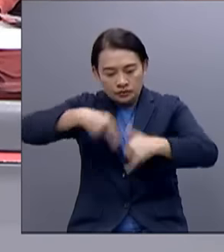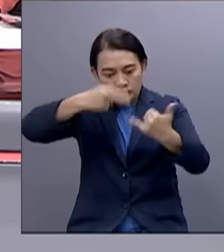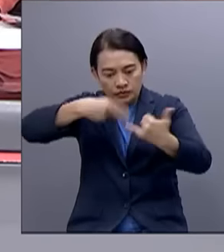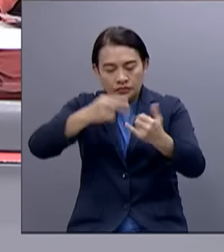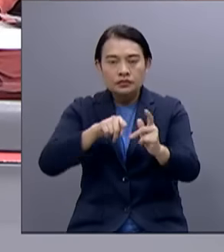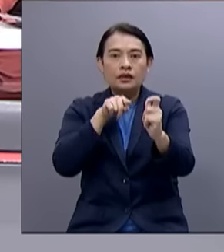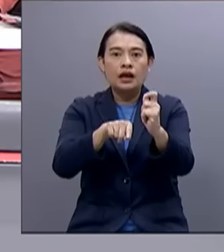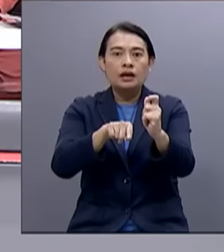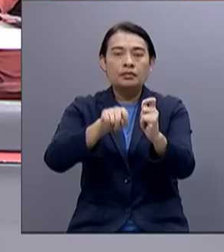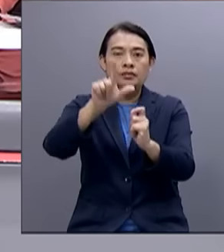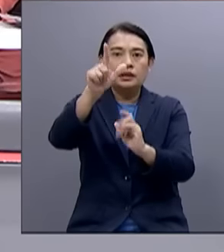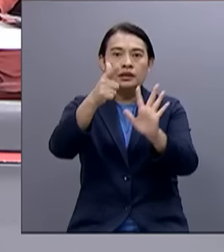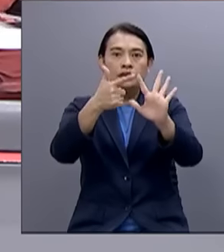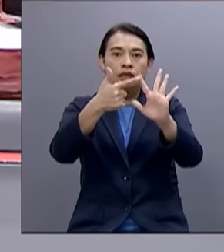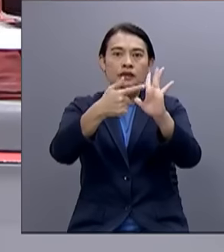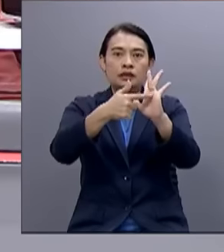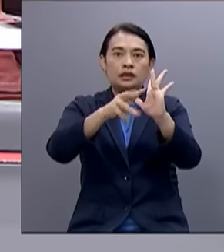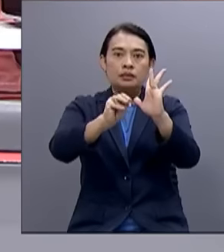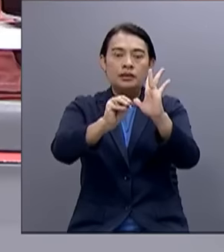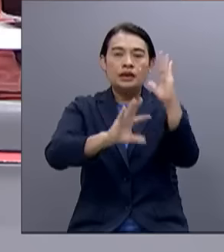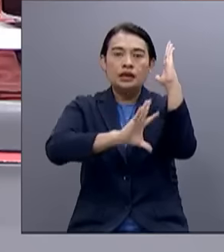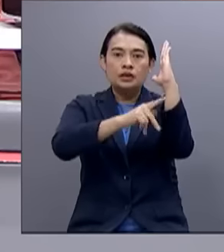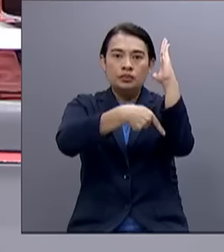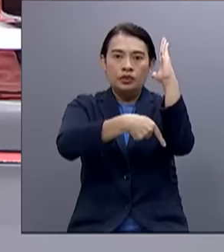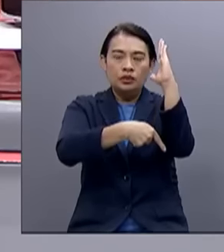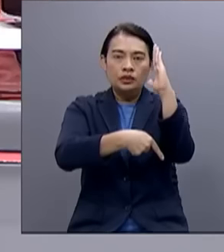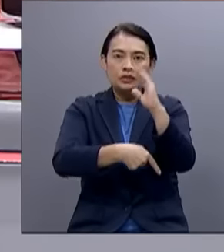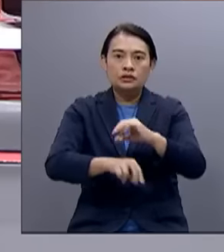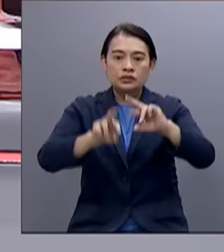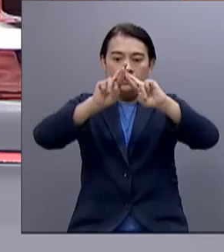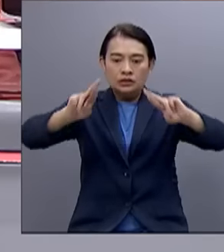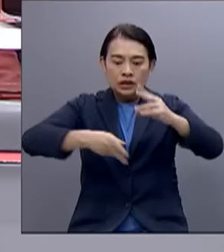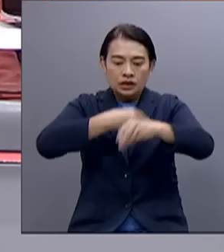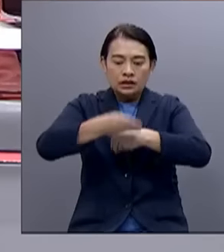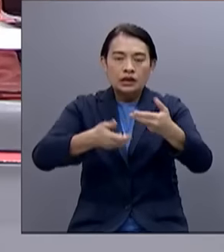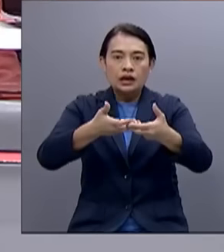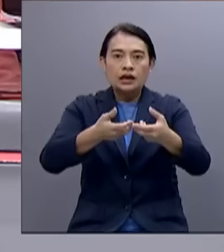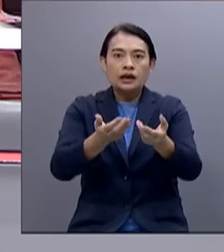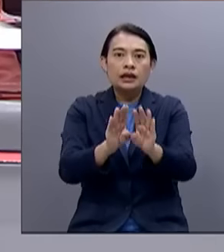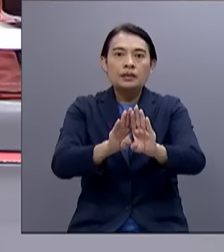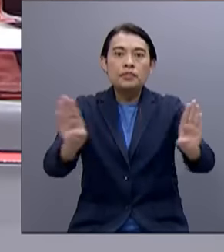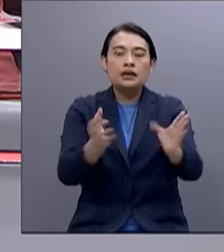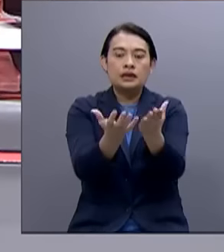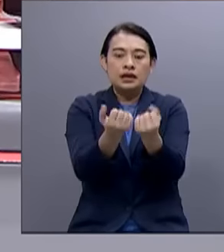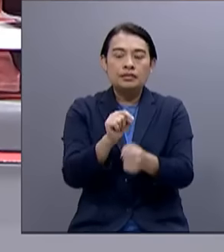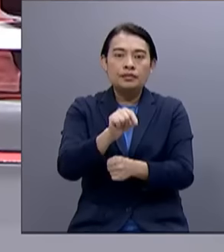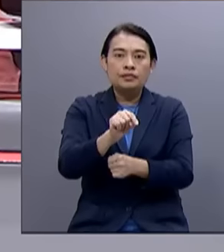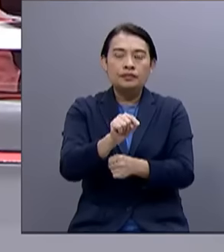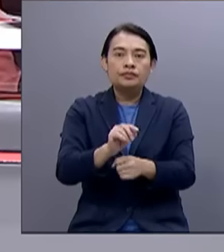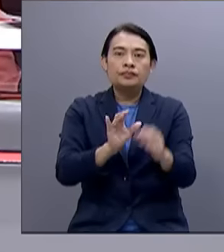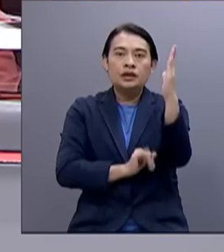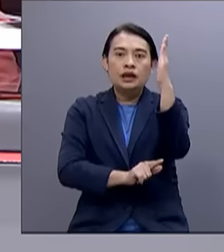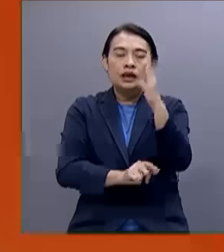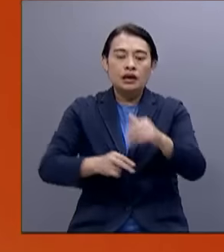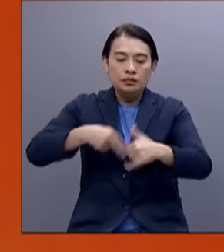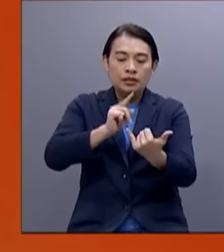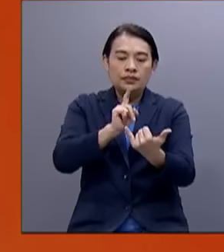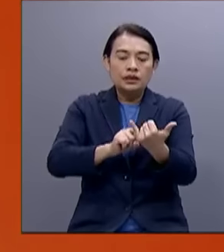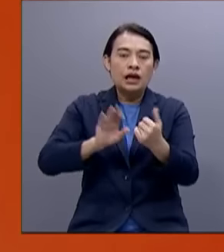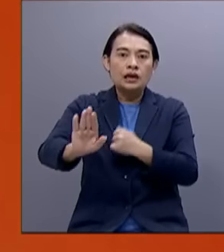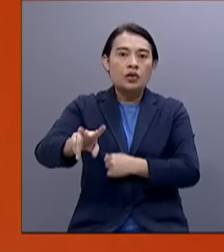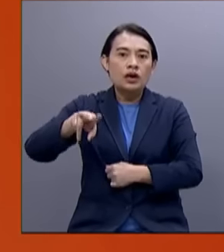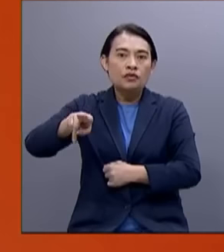จังหวัดชุมพรที่เปิดแผงรับซื้อทุเรียนในพื้นที่อำเภอบันนังสตาจังหวัดยะลาเสียชีวิตต่อหน้าภรรยานะคะเห